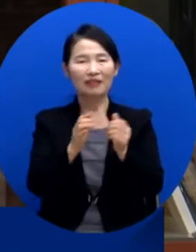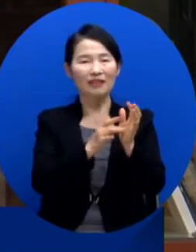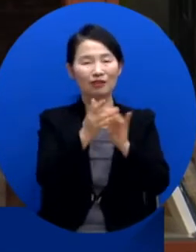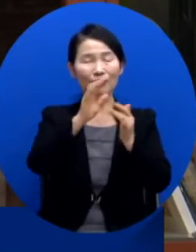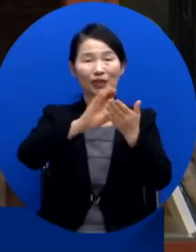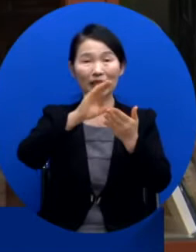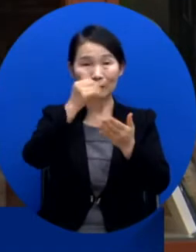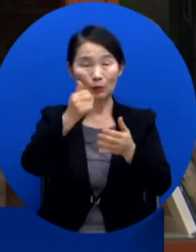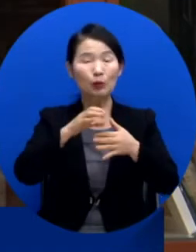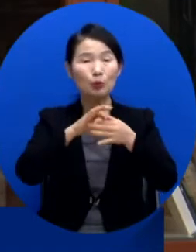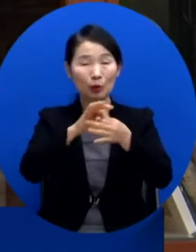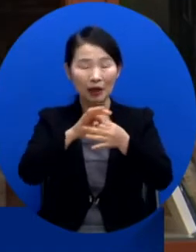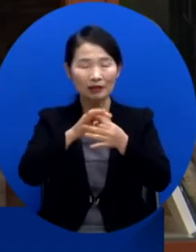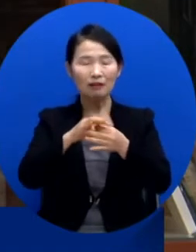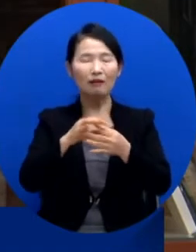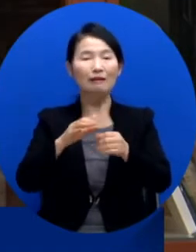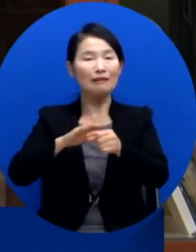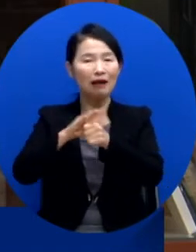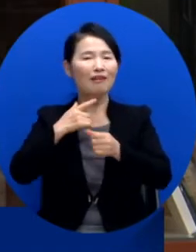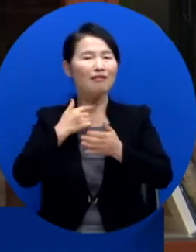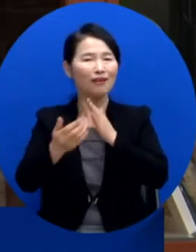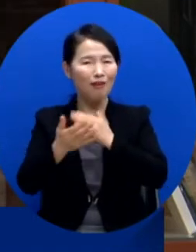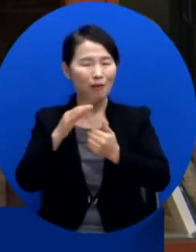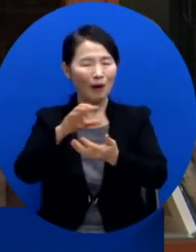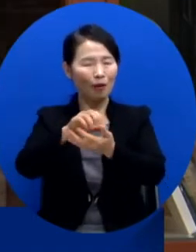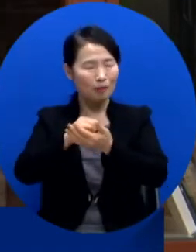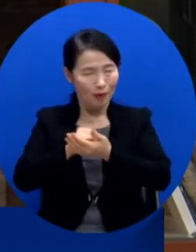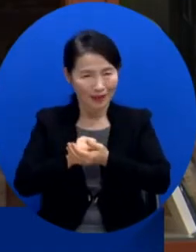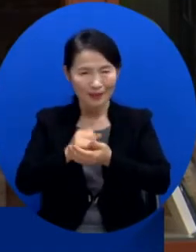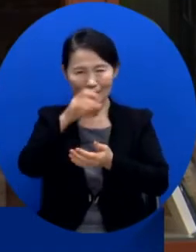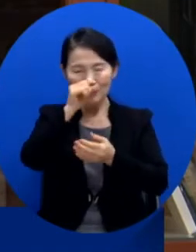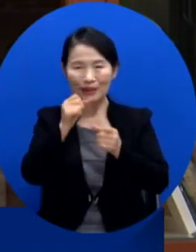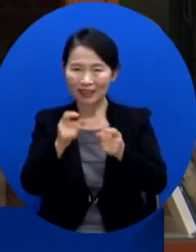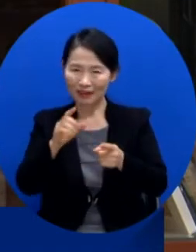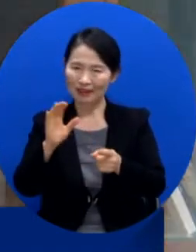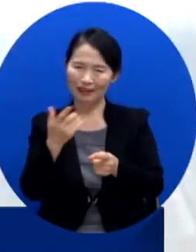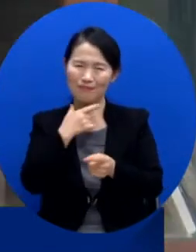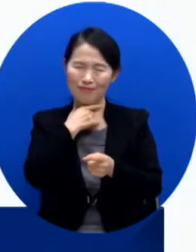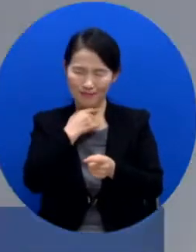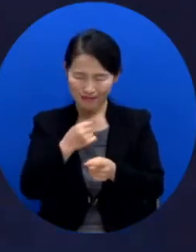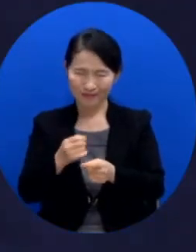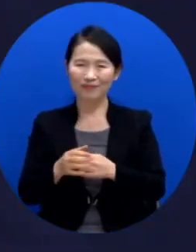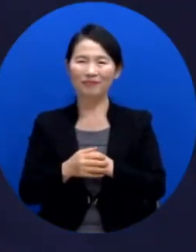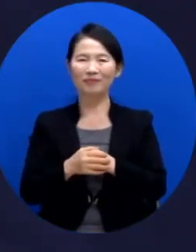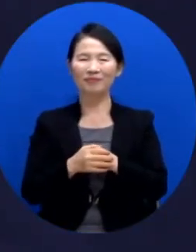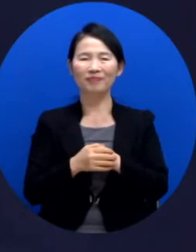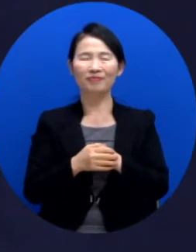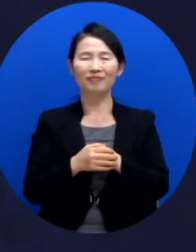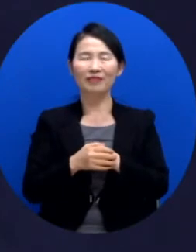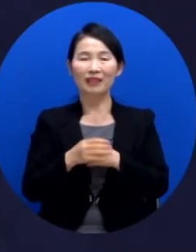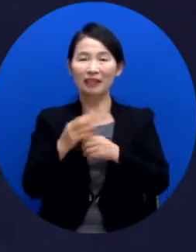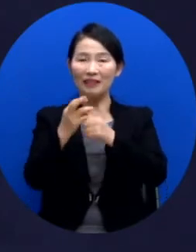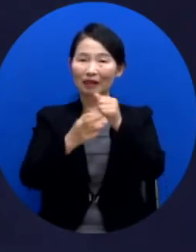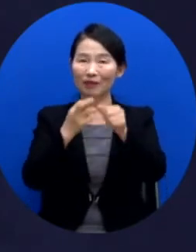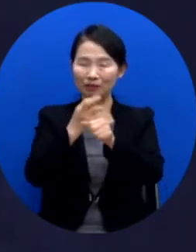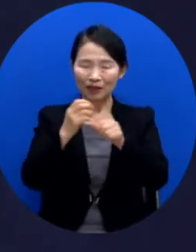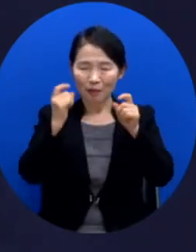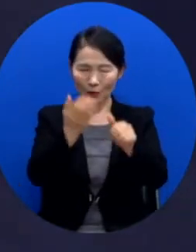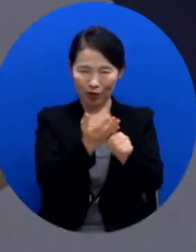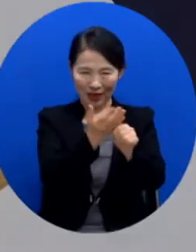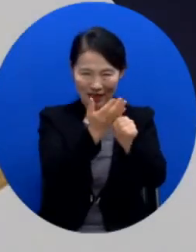체득하고 받는 그런 좋은 기회가 되었으면 하는 마음 간절합니다. 30여 년 목회의 길을